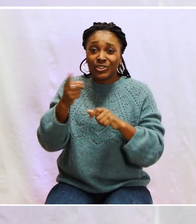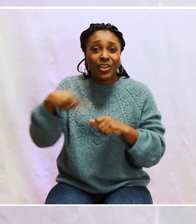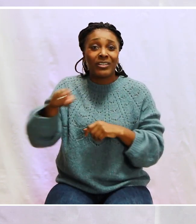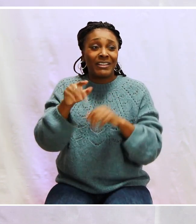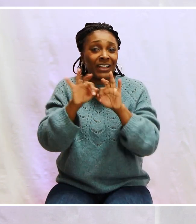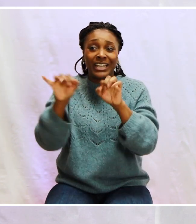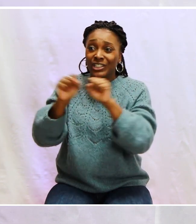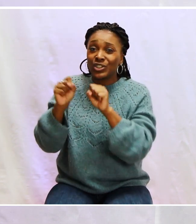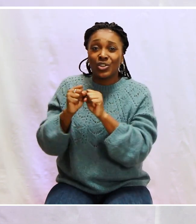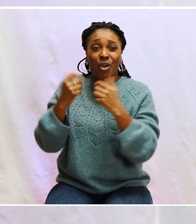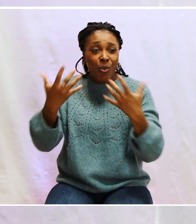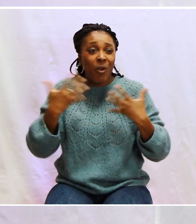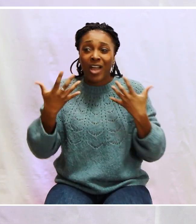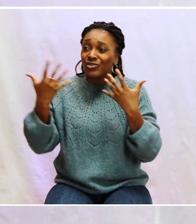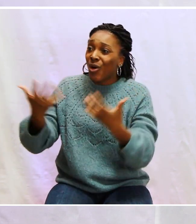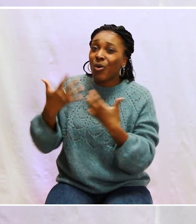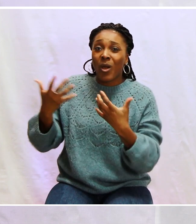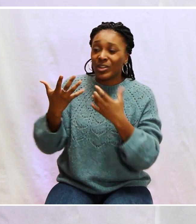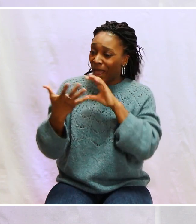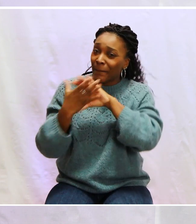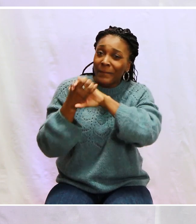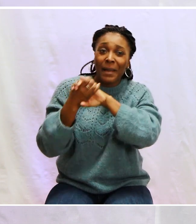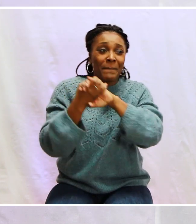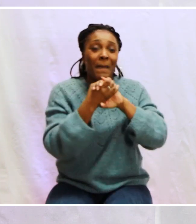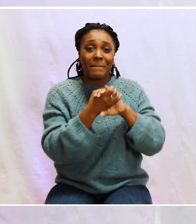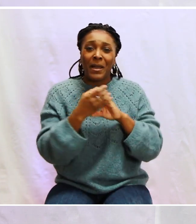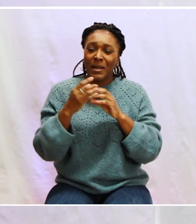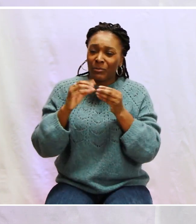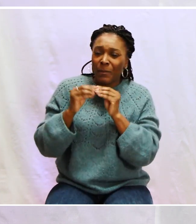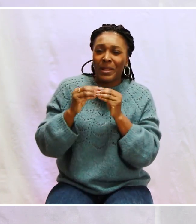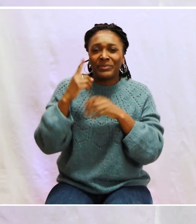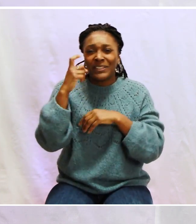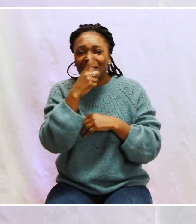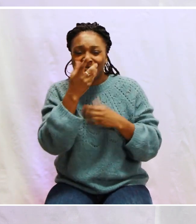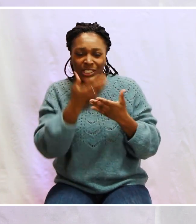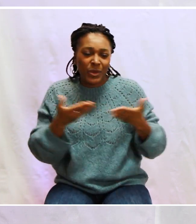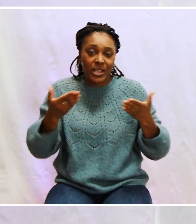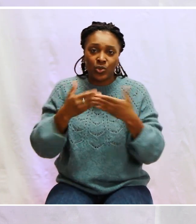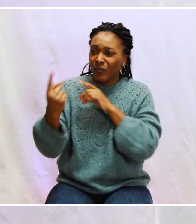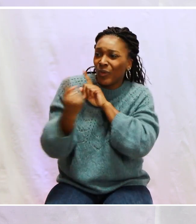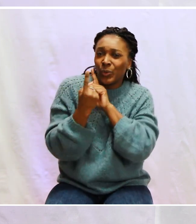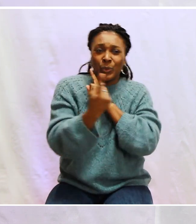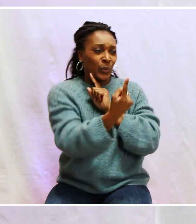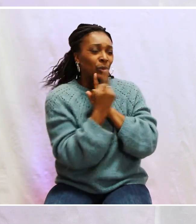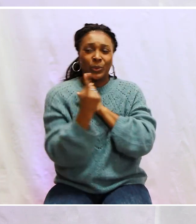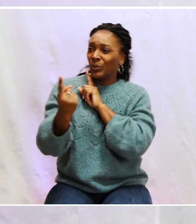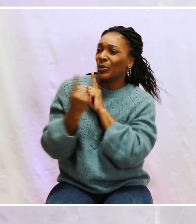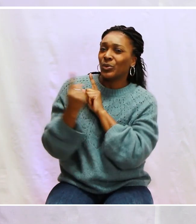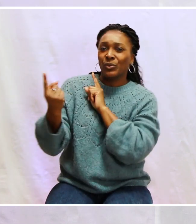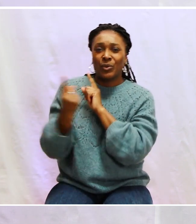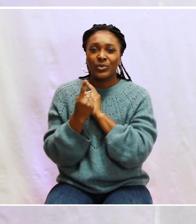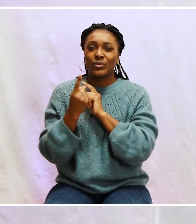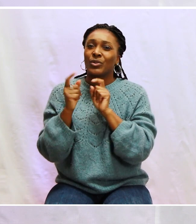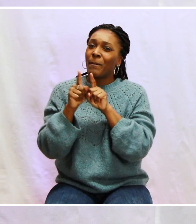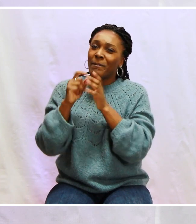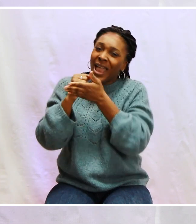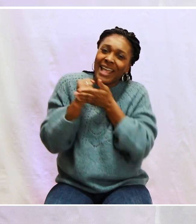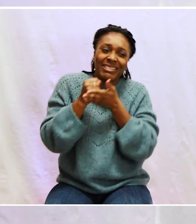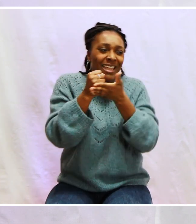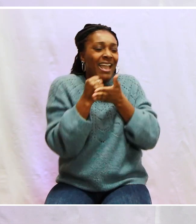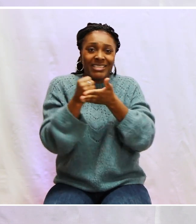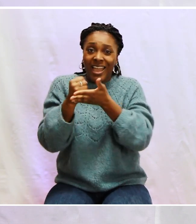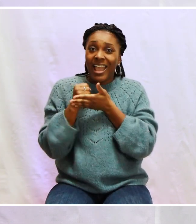moi, les sœurs qui étaient autour de moi, et qui m'ont tenu par la main dans les moments difficiles de ma vie, et qui sont venus à mon secours et qui ont dit, on va pas te lâcher, quoi. J'ai